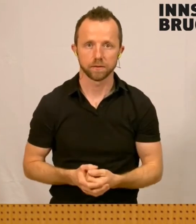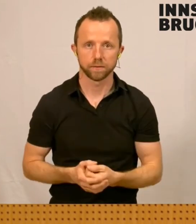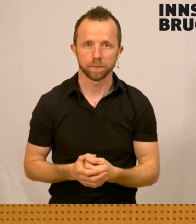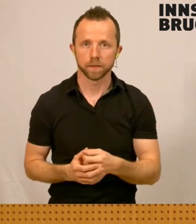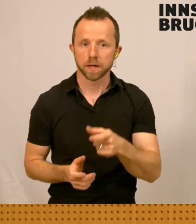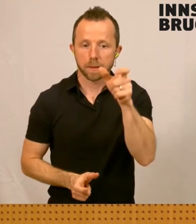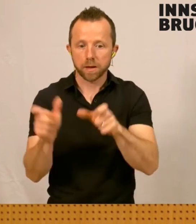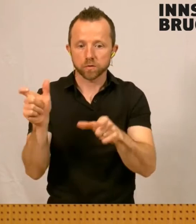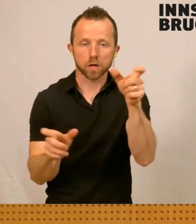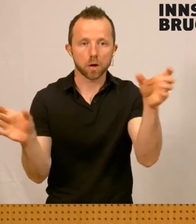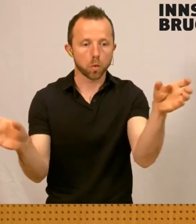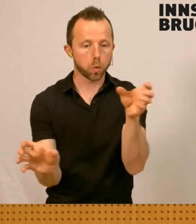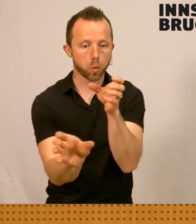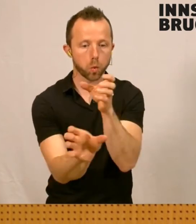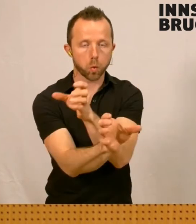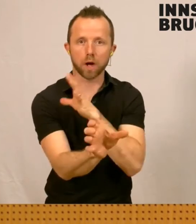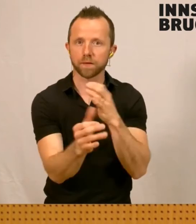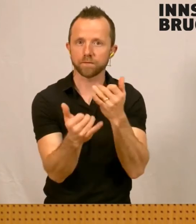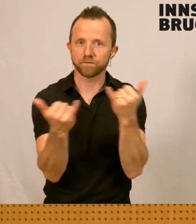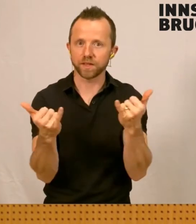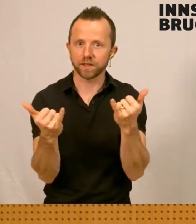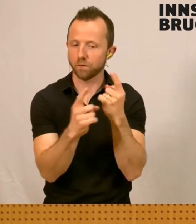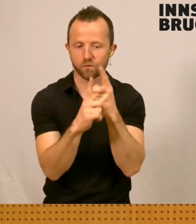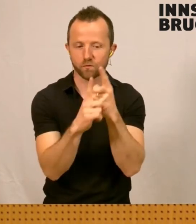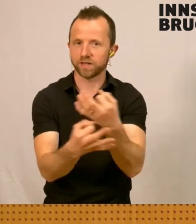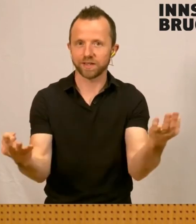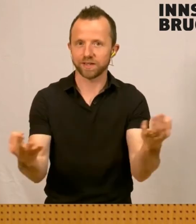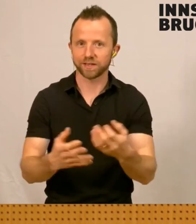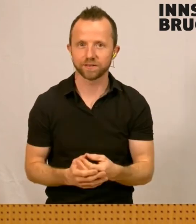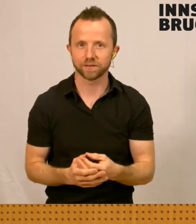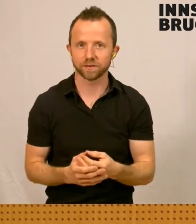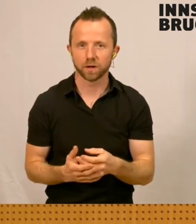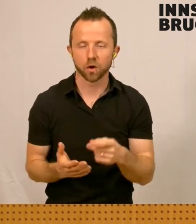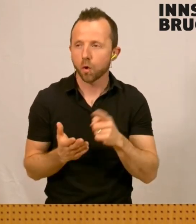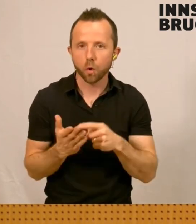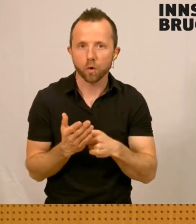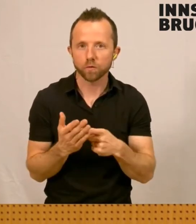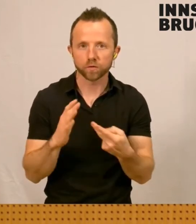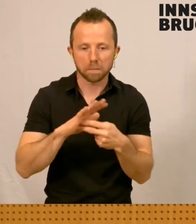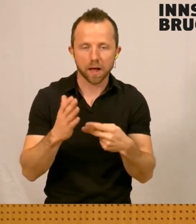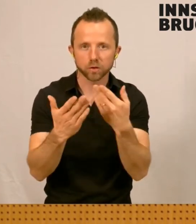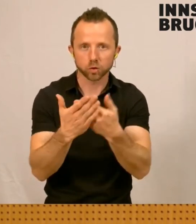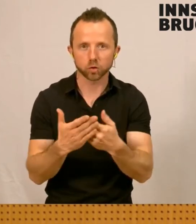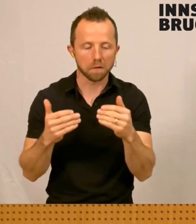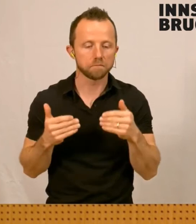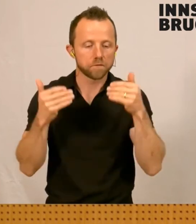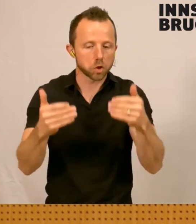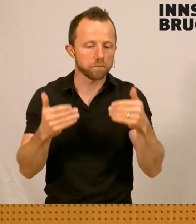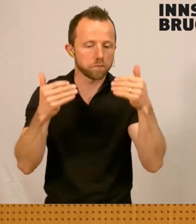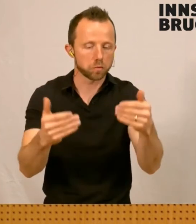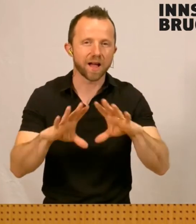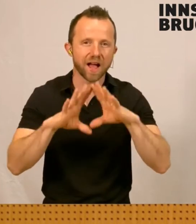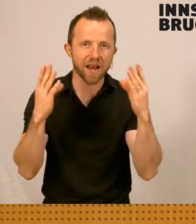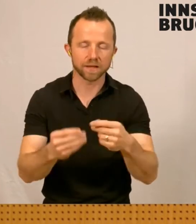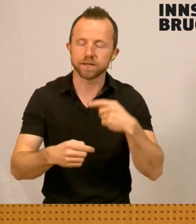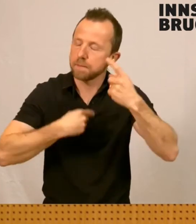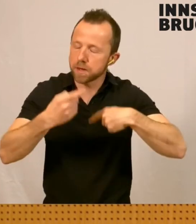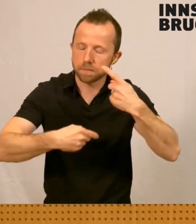Personalrochaden mit fragwürdigen Vorgangsweisen und Folgen, Verzögerungen bei allem und jedem und das am laufenden